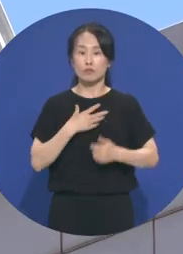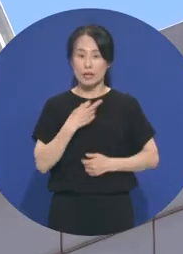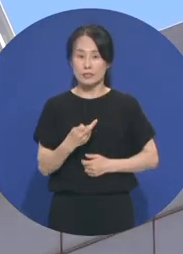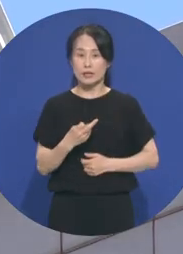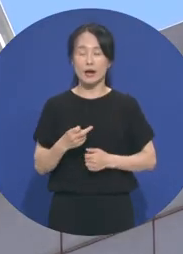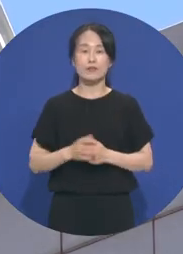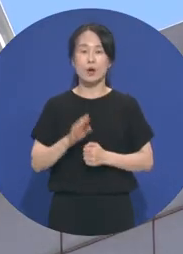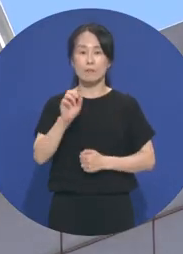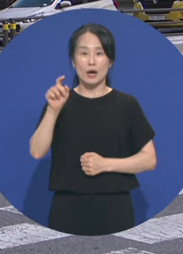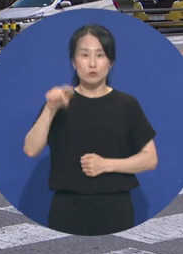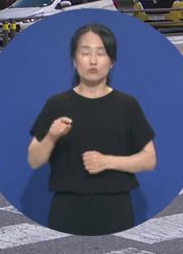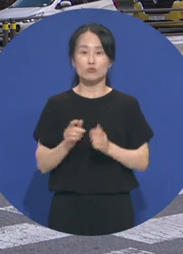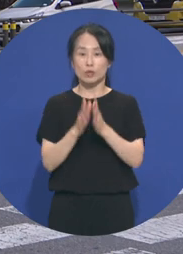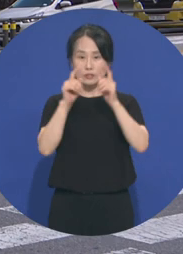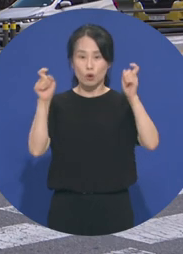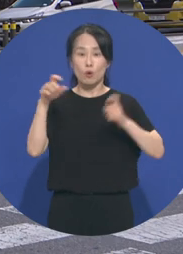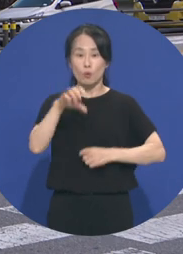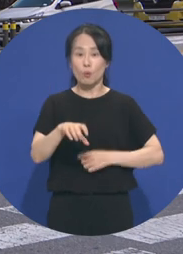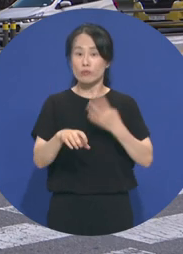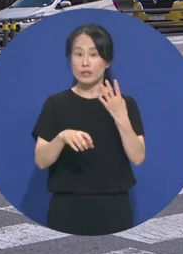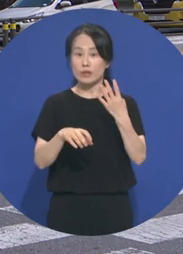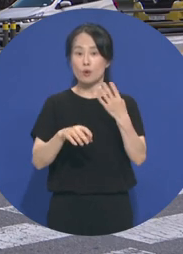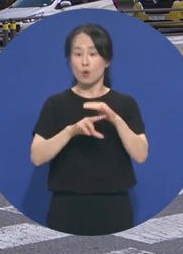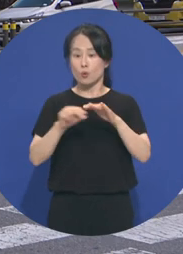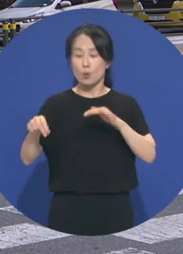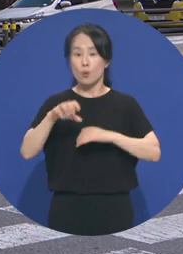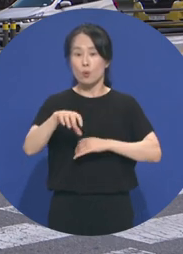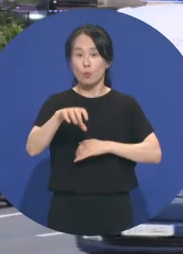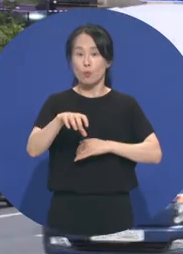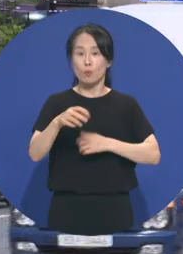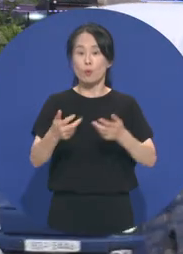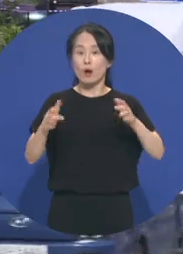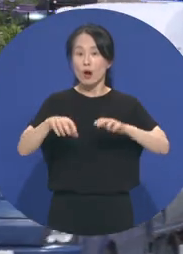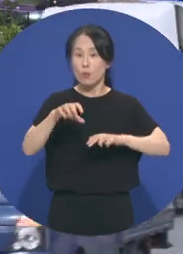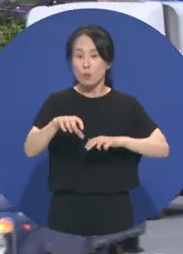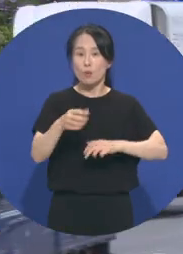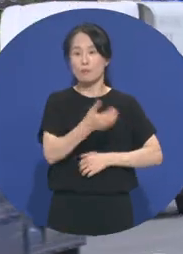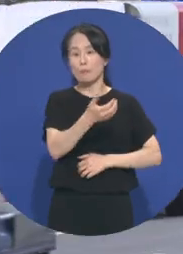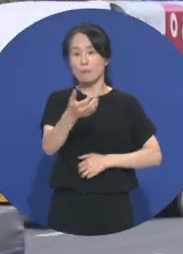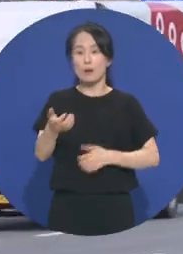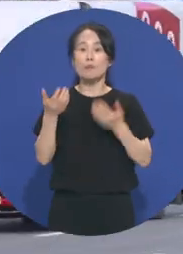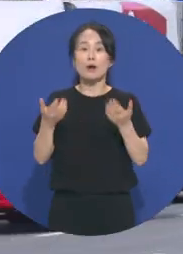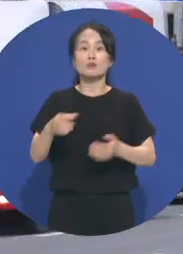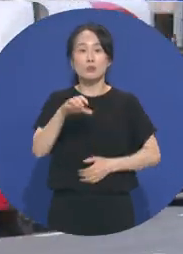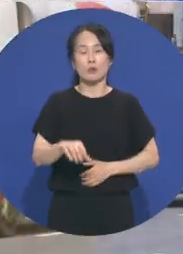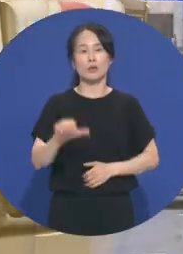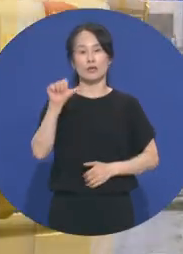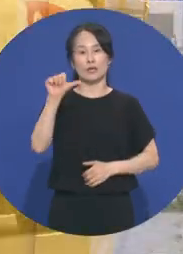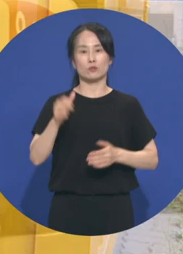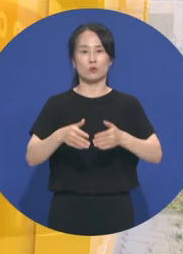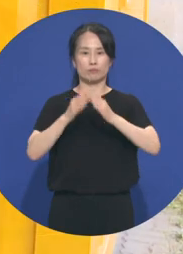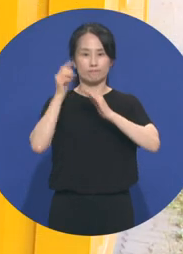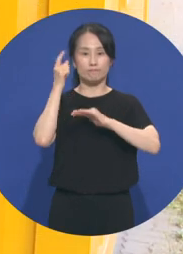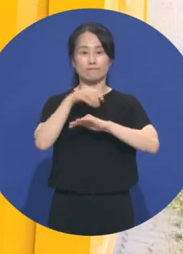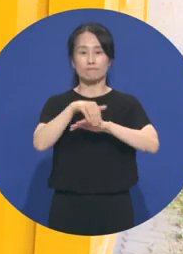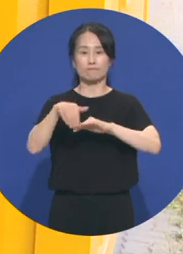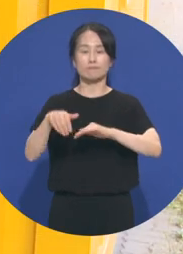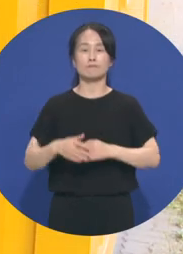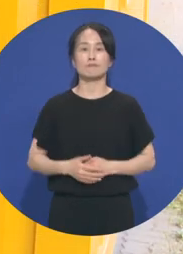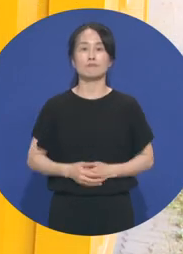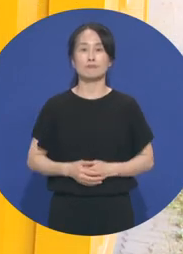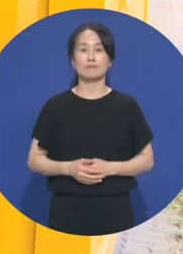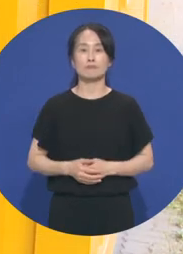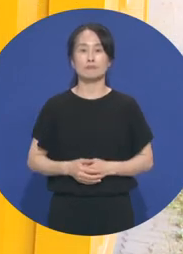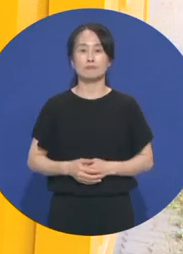남양주와 안산 파주 화성 등 개시에 역 광장과 공원 등에 간이 이동 노동자 쉼터 총 다섯 곳을 조성할